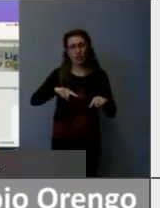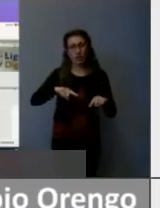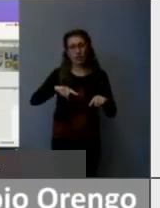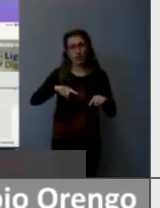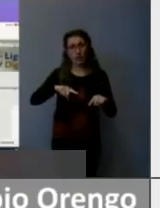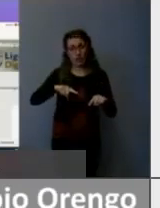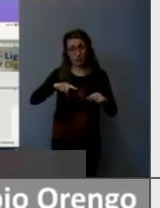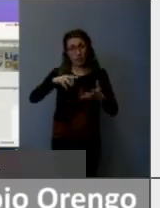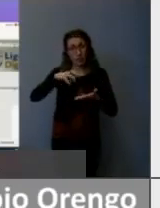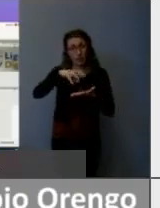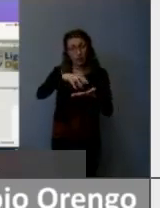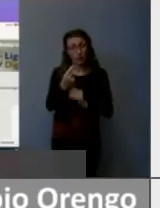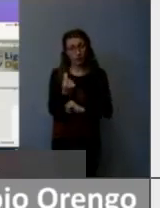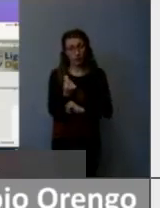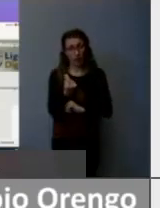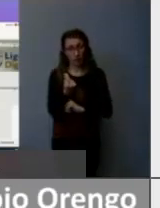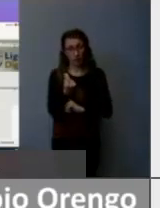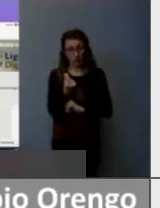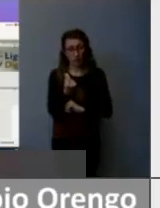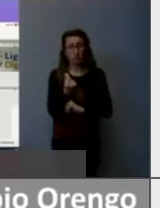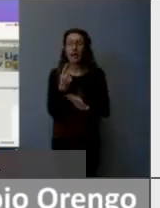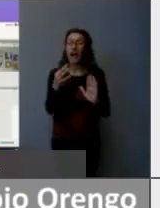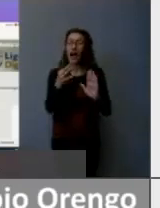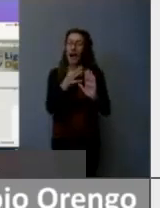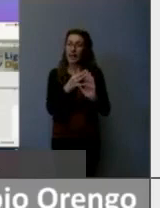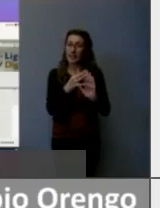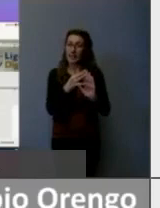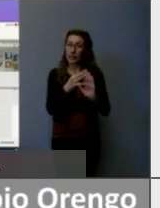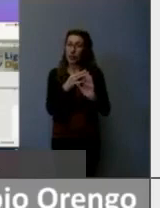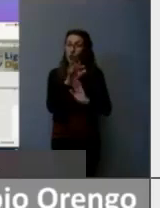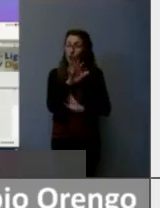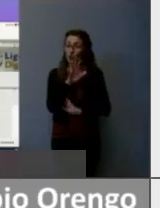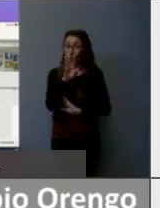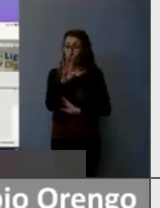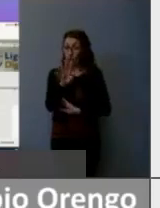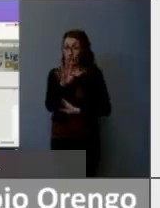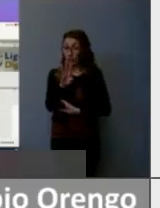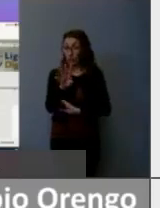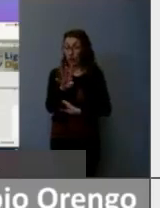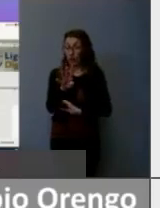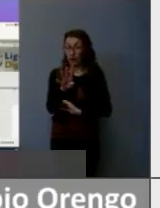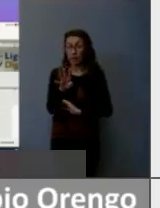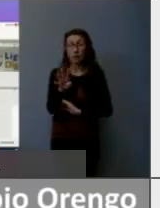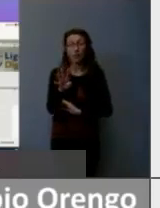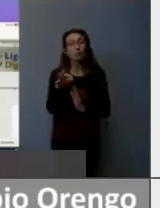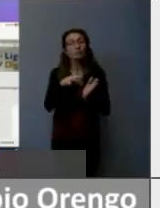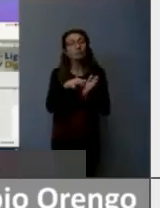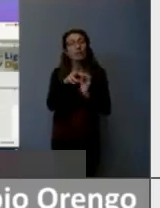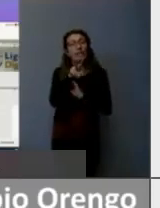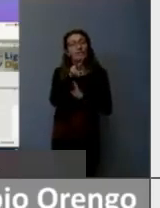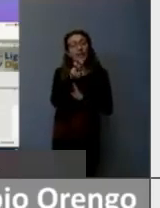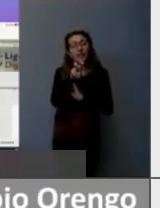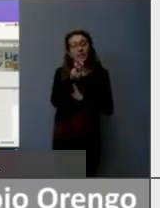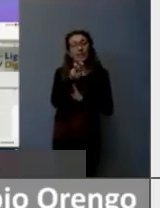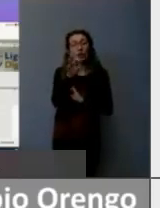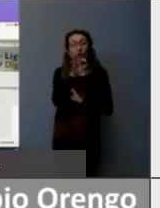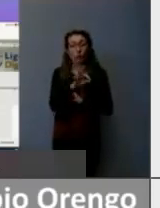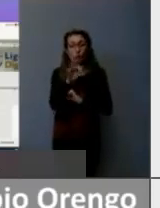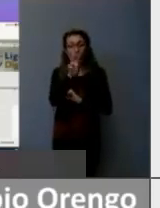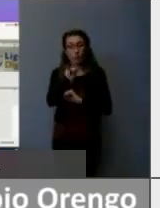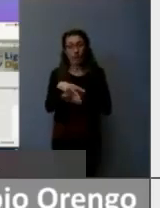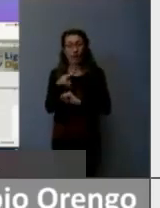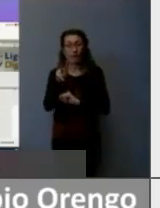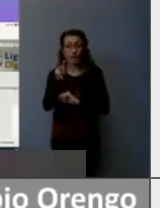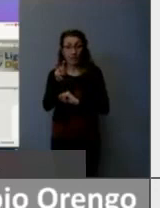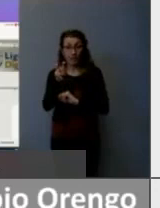Fund. Articolo 54 del 20 ottobre 2020.